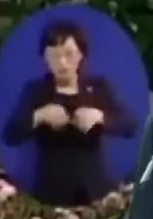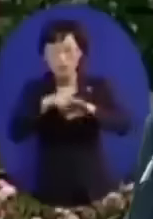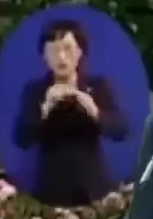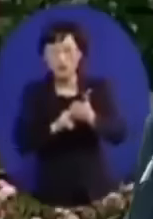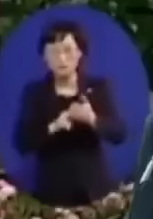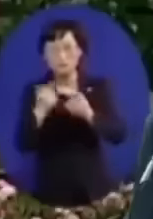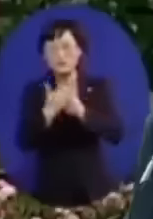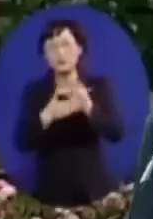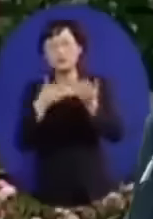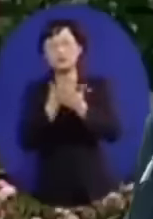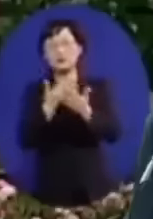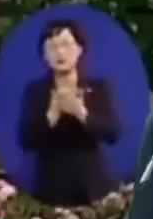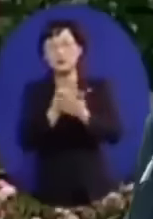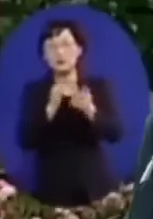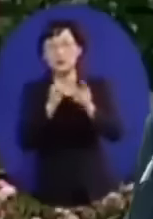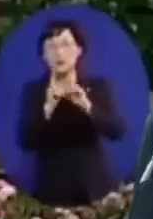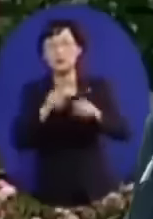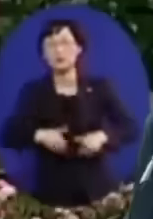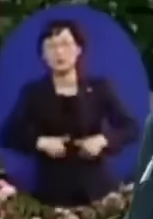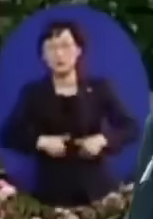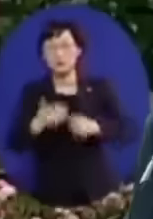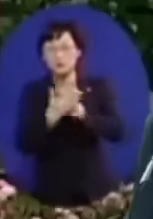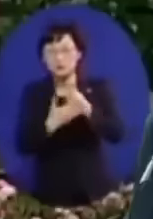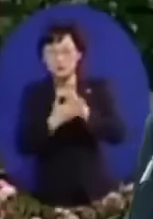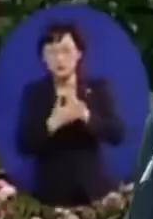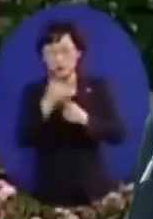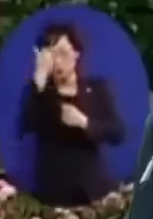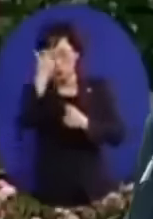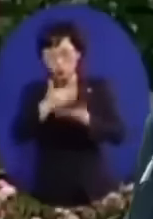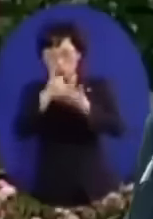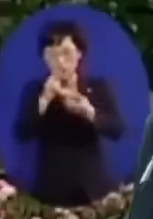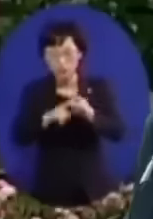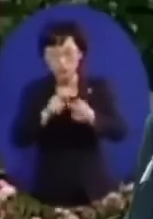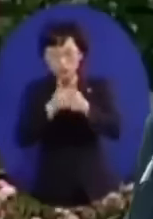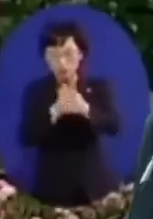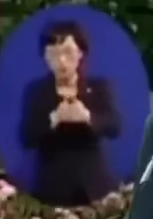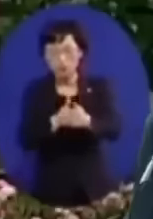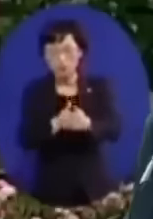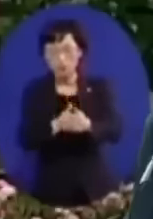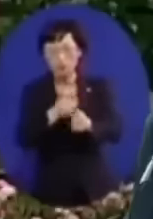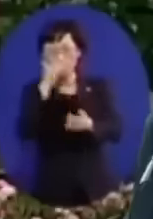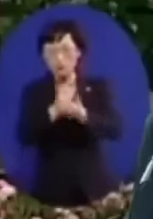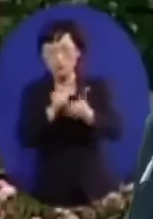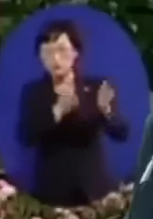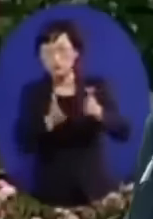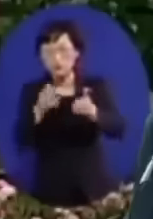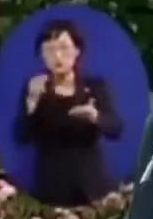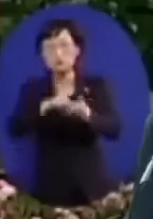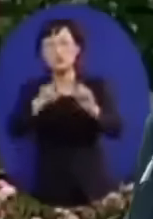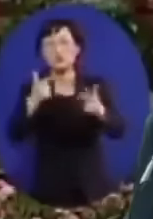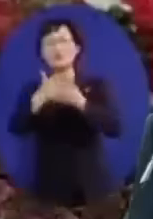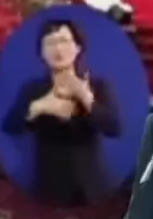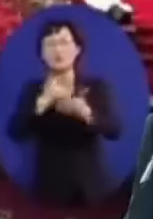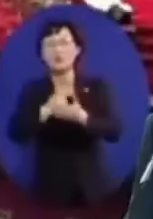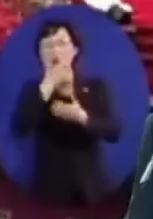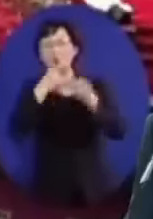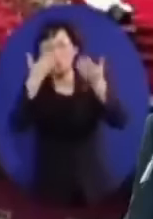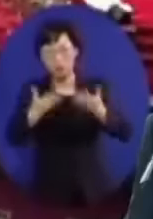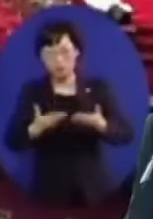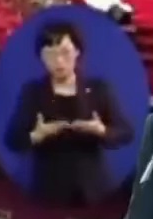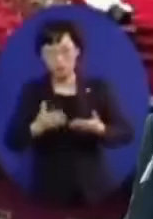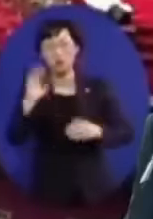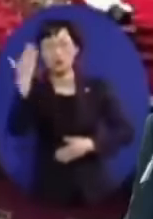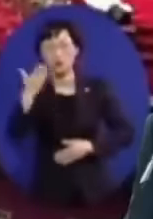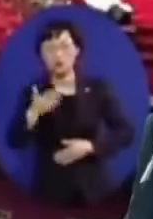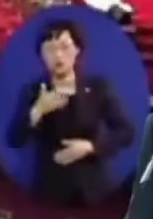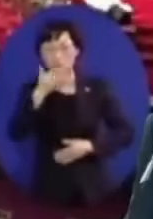우리는 양심적이고 도덕적인 삶을 추구하며 죄인의 길에 서지 아니하고 하나님의 축복을 받게 되는 것입니다. 죄인의 길에 서서 축복받을 리가